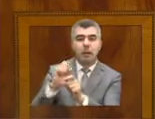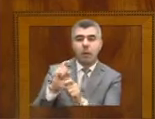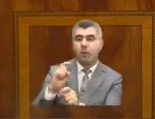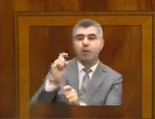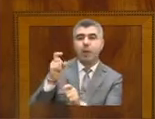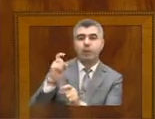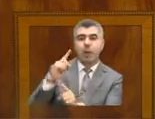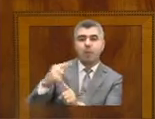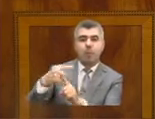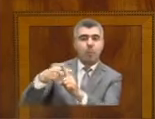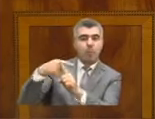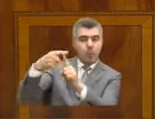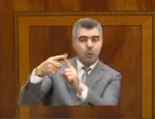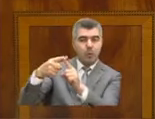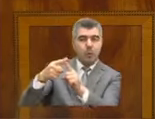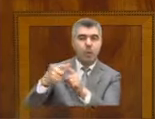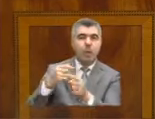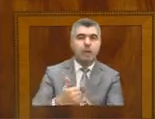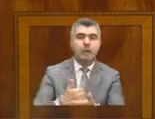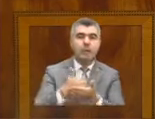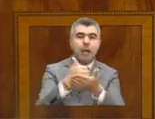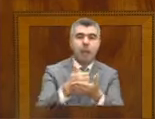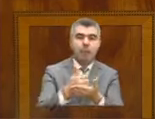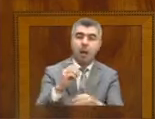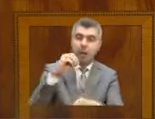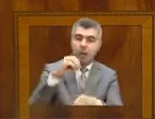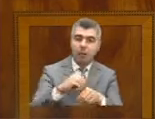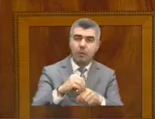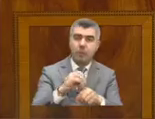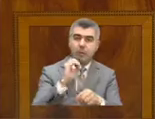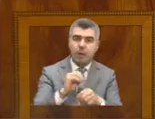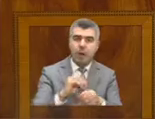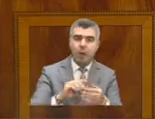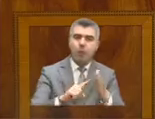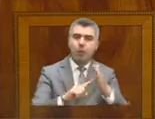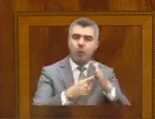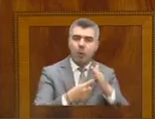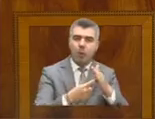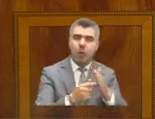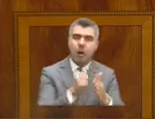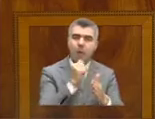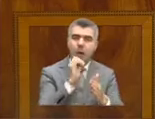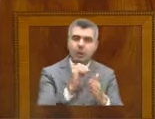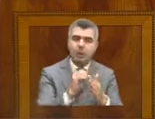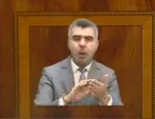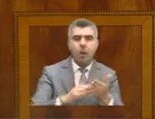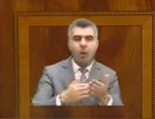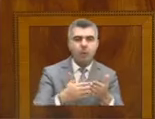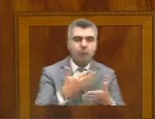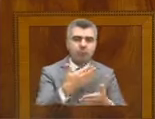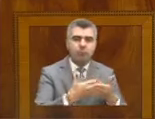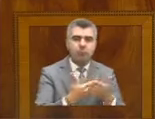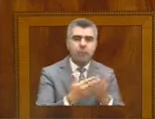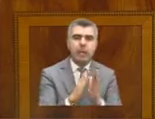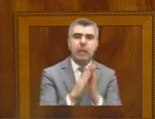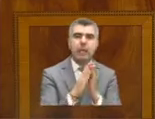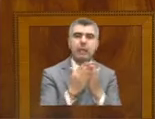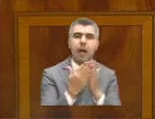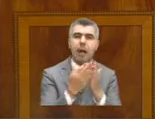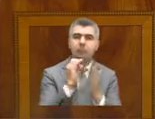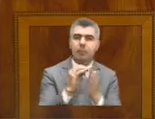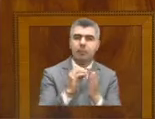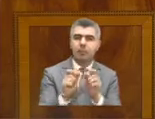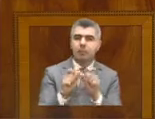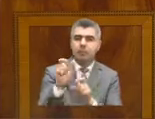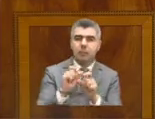الأجور ودعم أثمنة المواد الأساسية وأثمنة الكهرباء والمقررات الدراسية